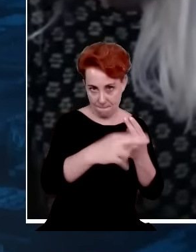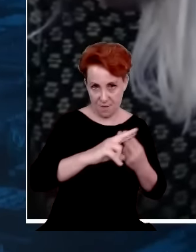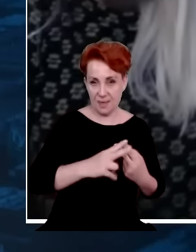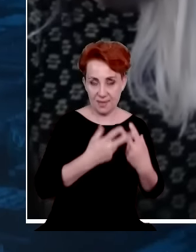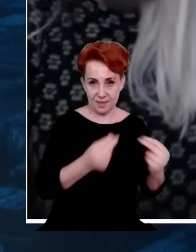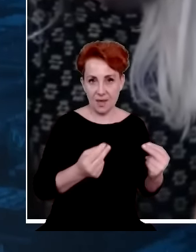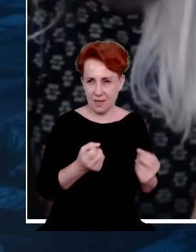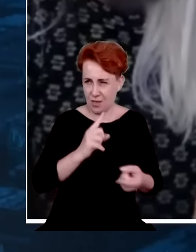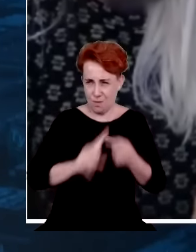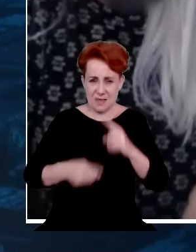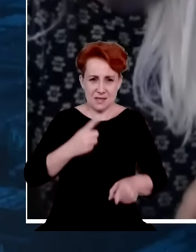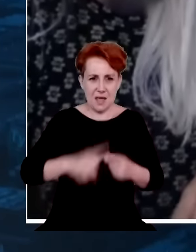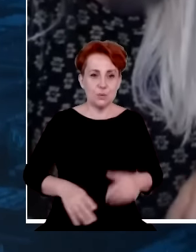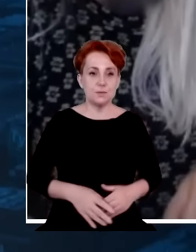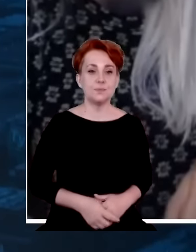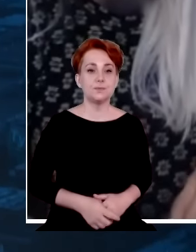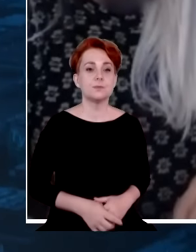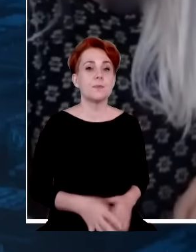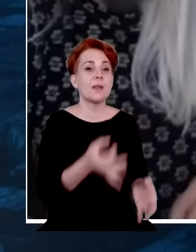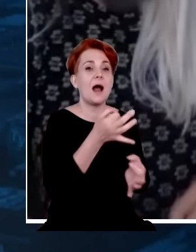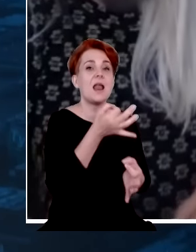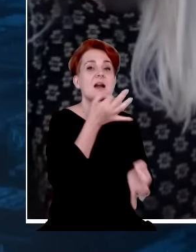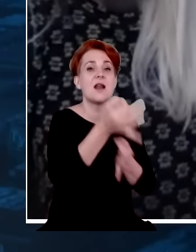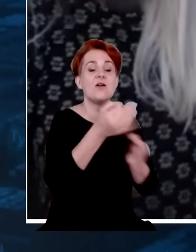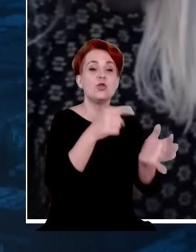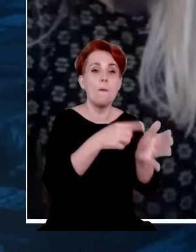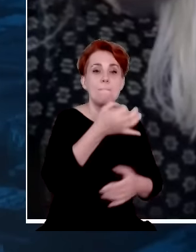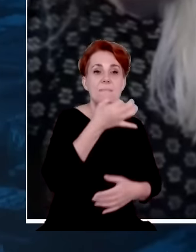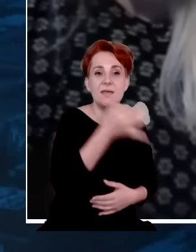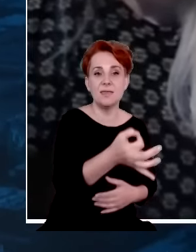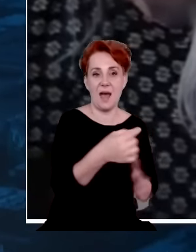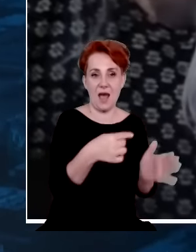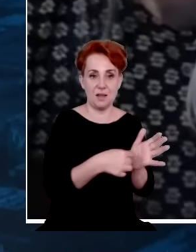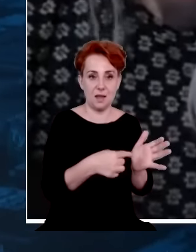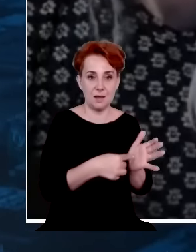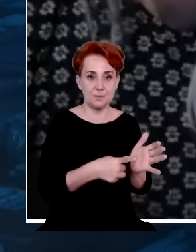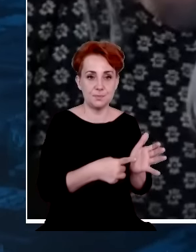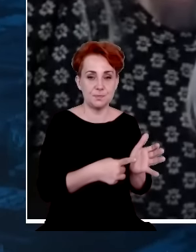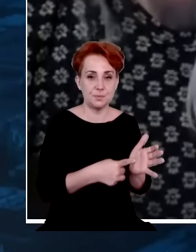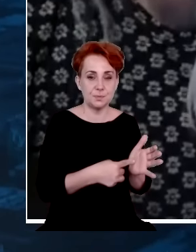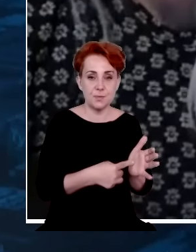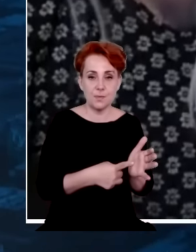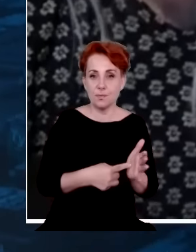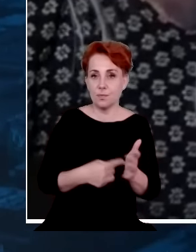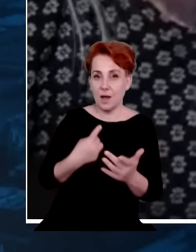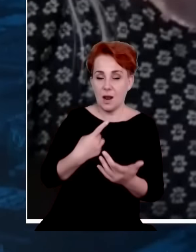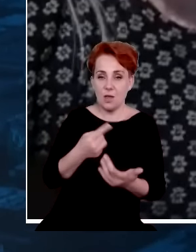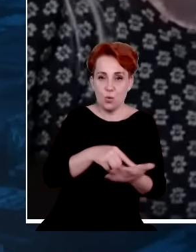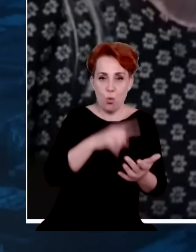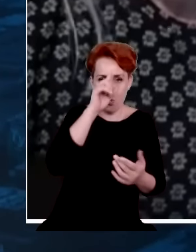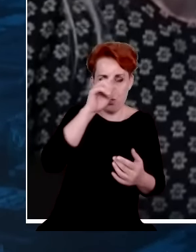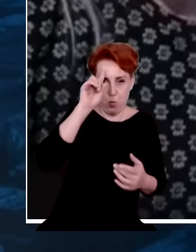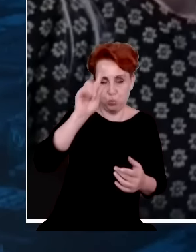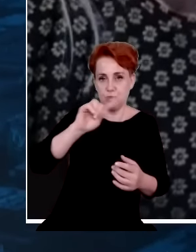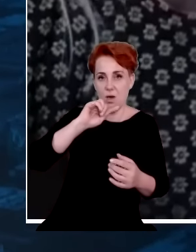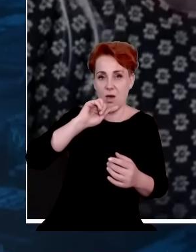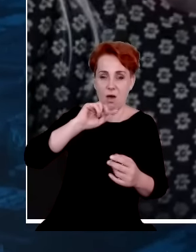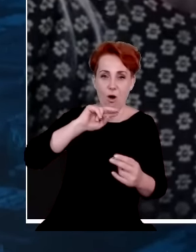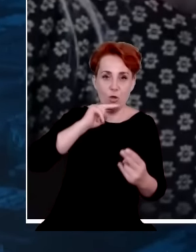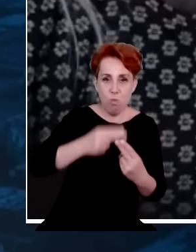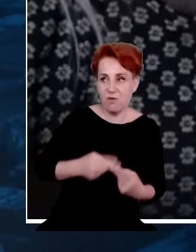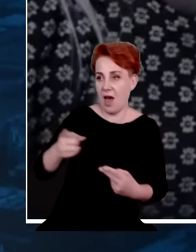in były pytanie to byłoby Fie pytania natom suweren się wypowiada w sejmie podejmujecie decyzję za